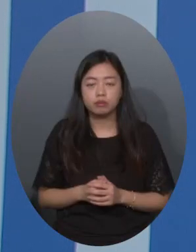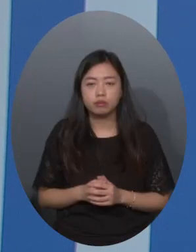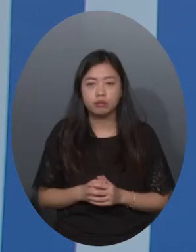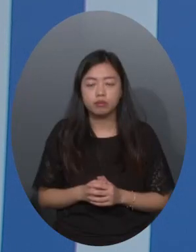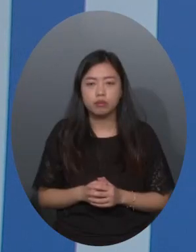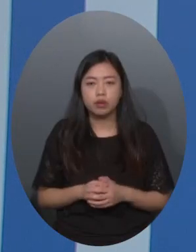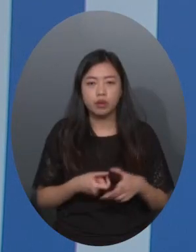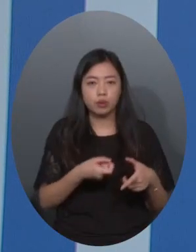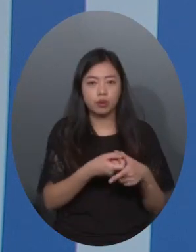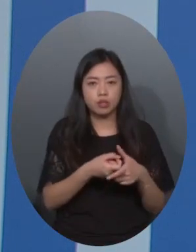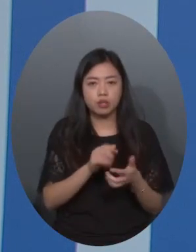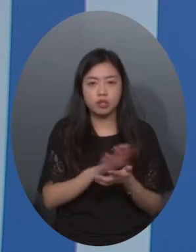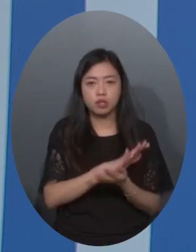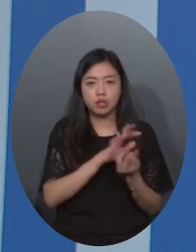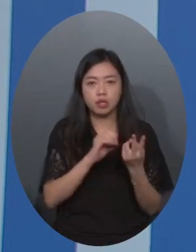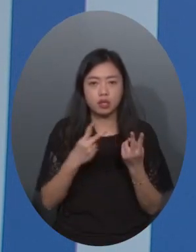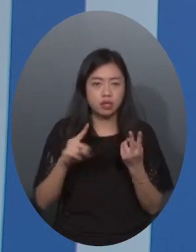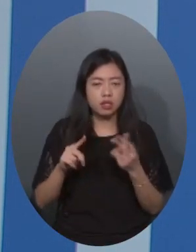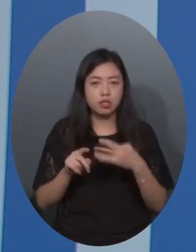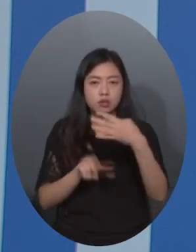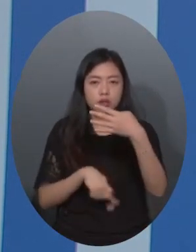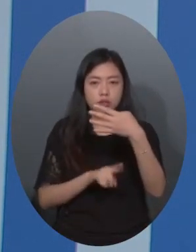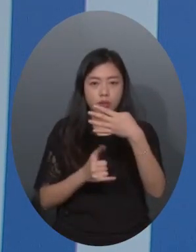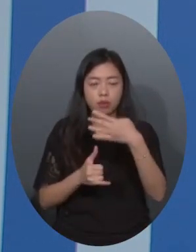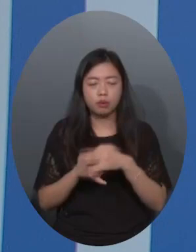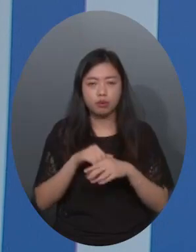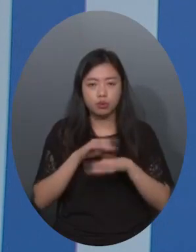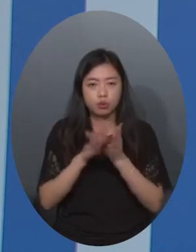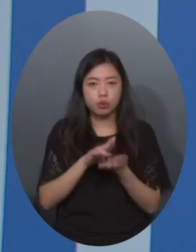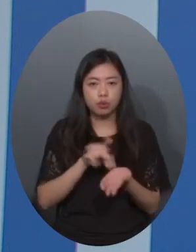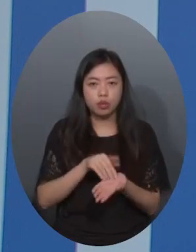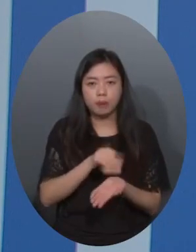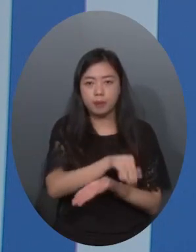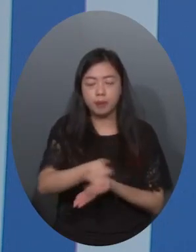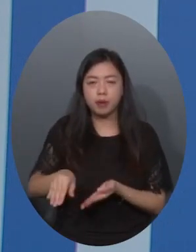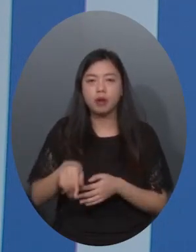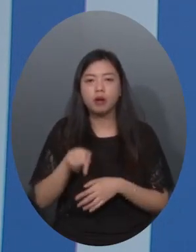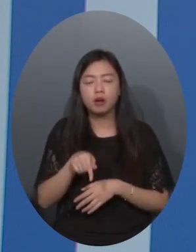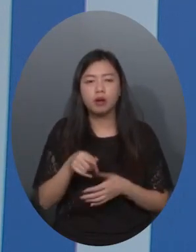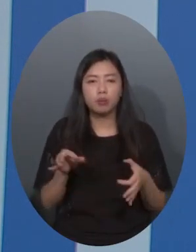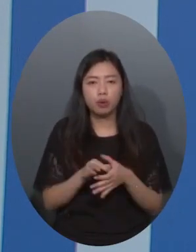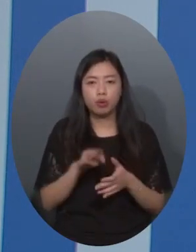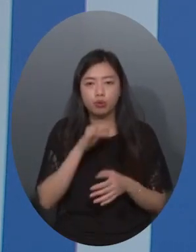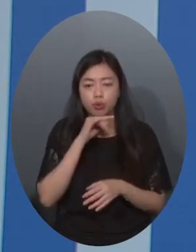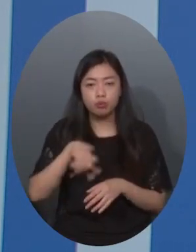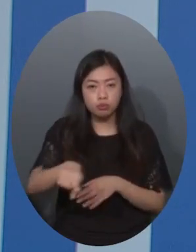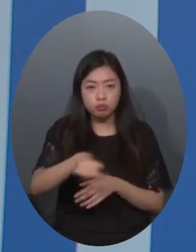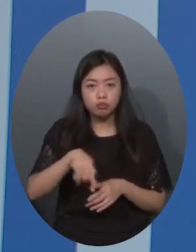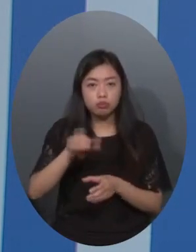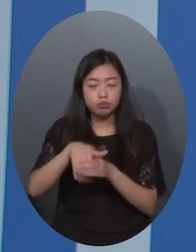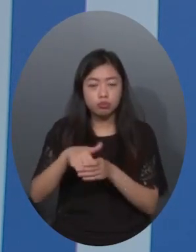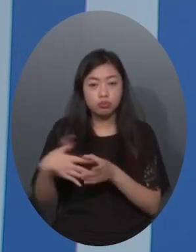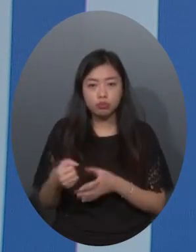公司在2021年4月16日寄發與股東的信函裡面提到，股東如果有問題想提出